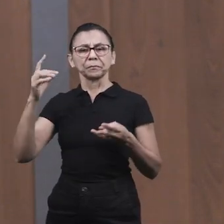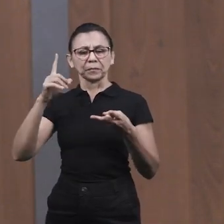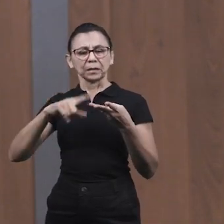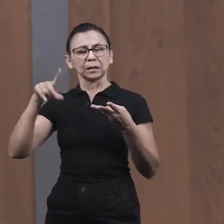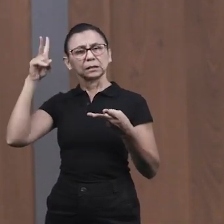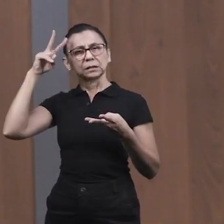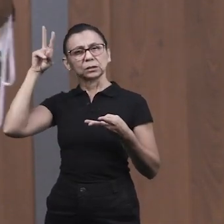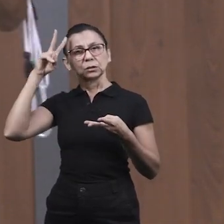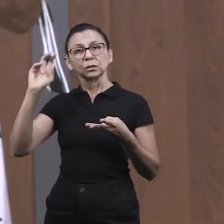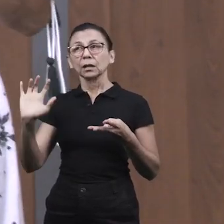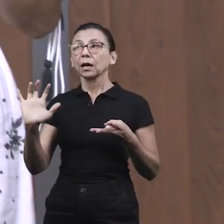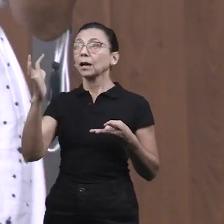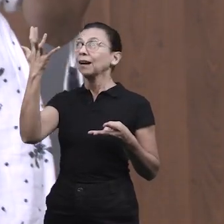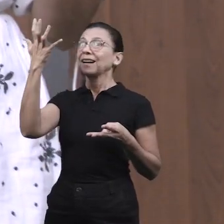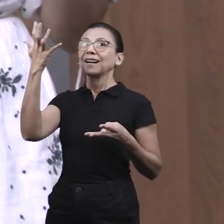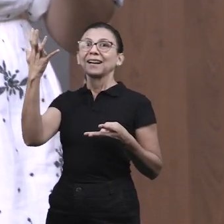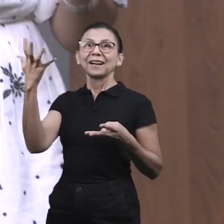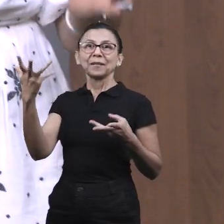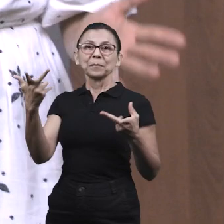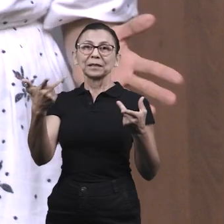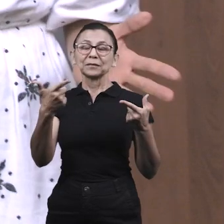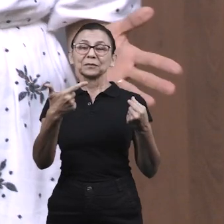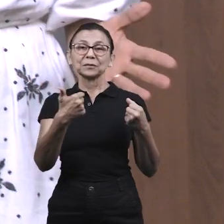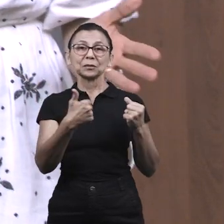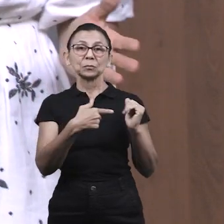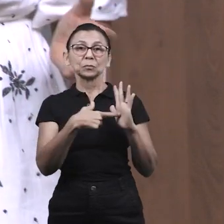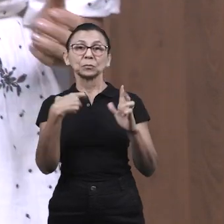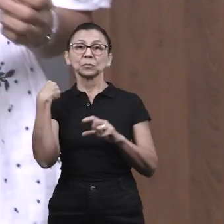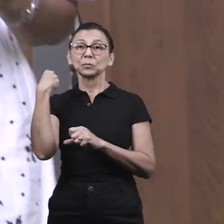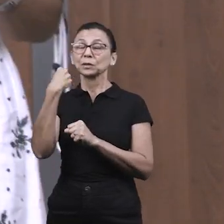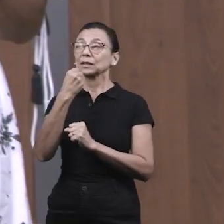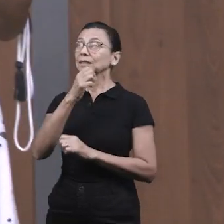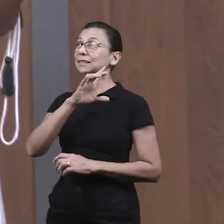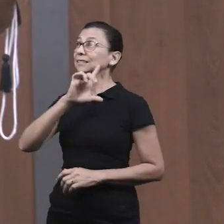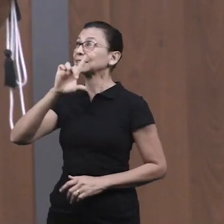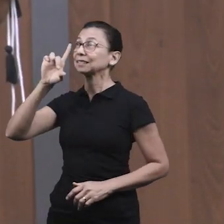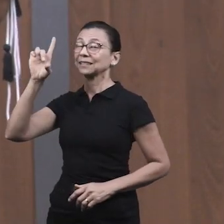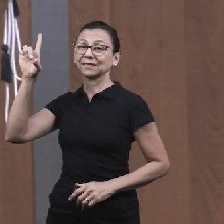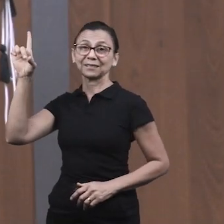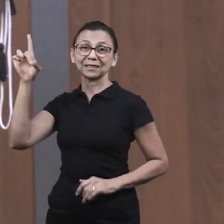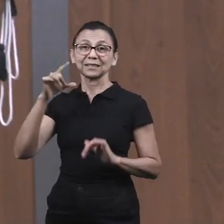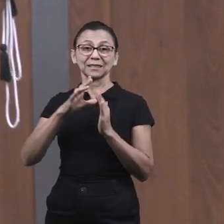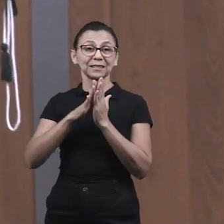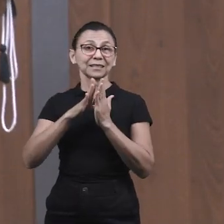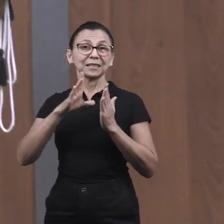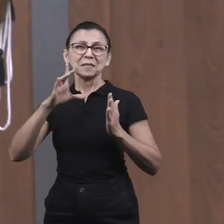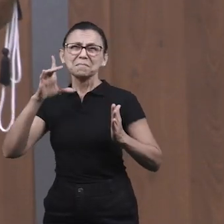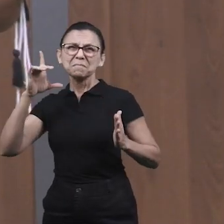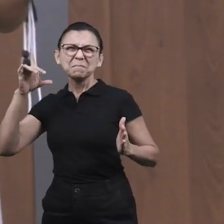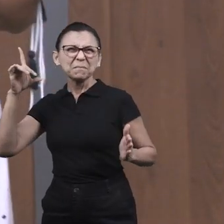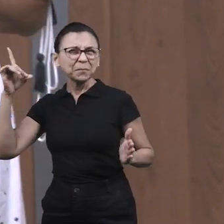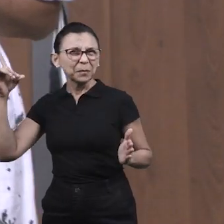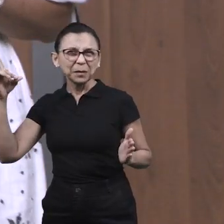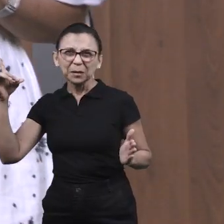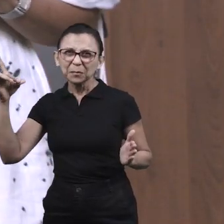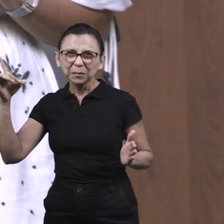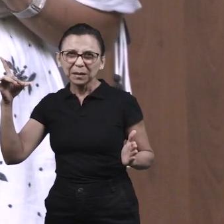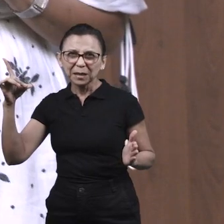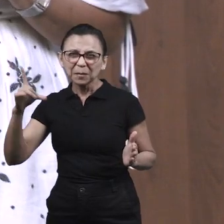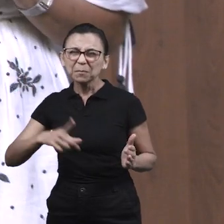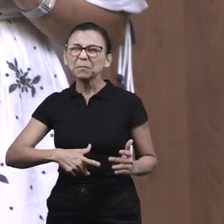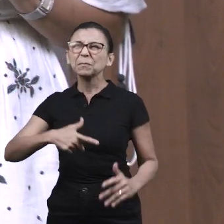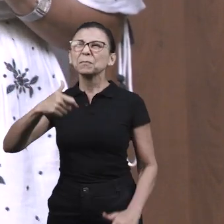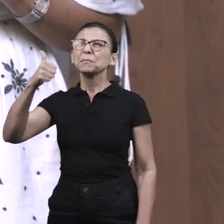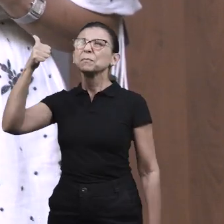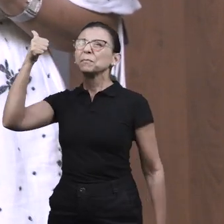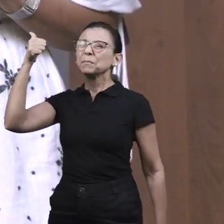sagesse, de l'histoire, il y a des événements merveilleux du pouvoir de Dieu. Et la parole de Dieu, plus que